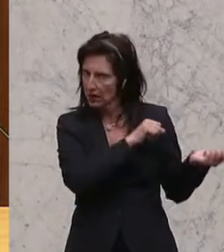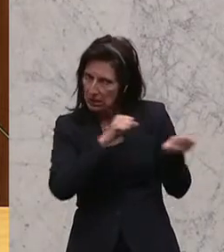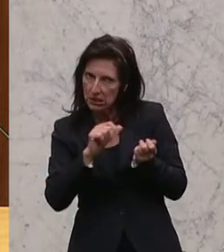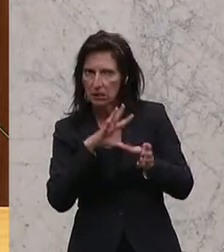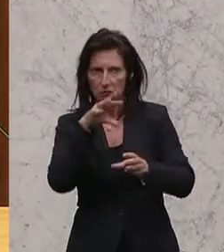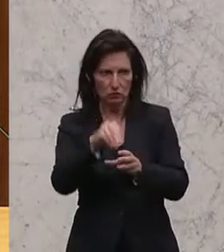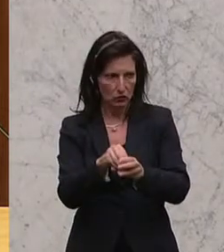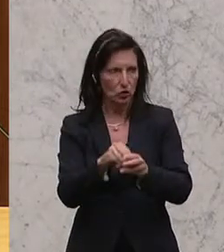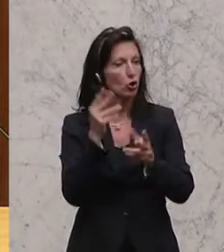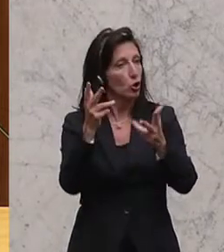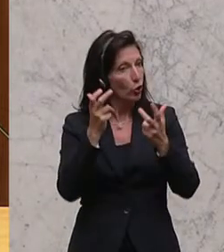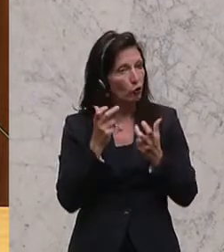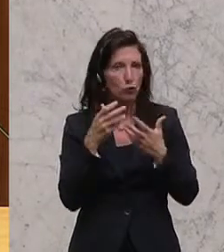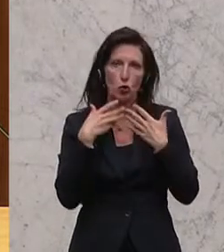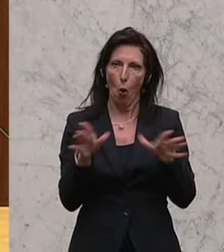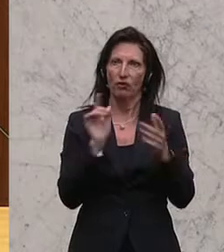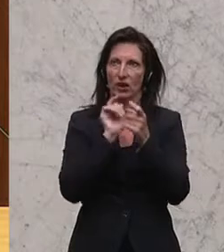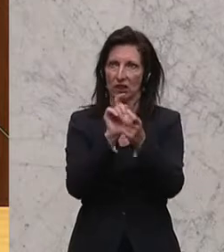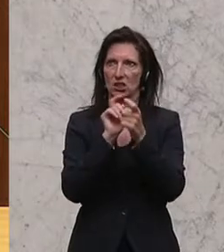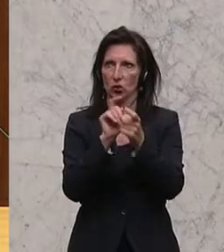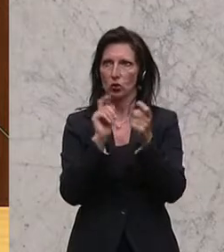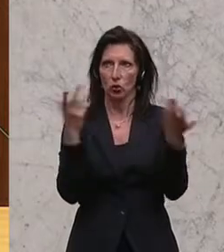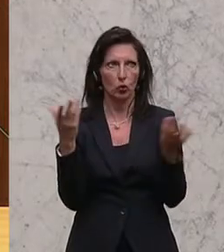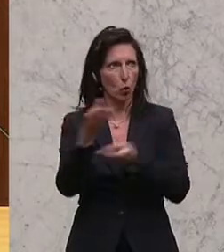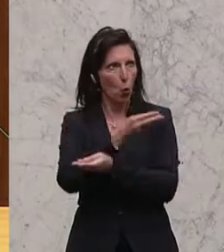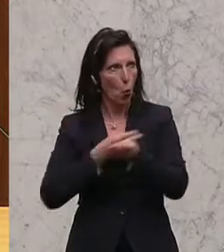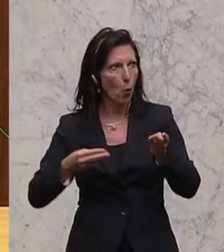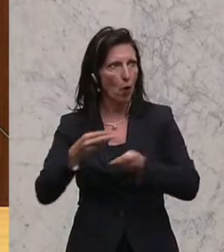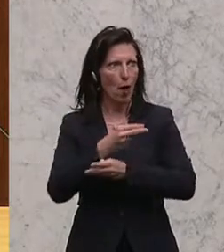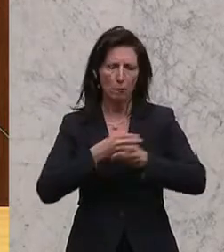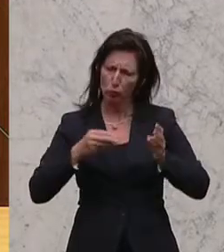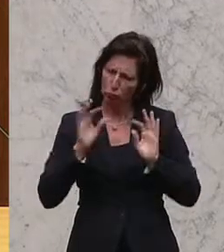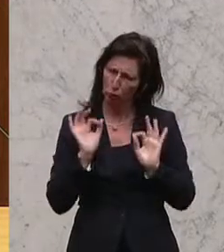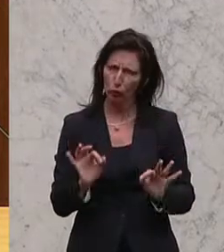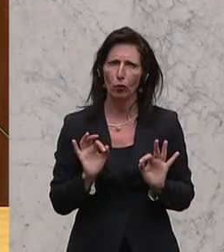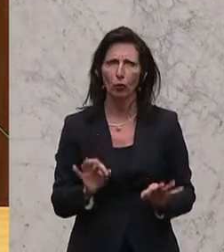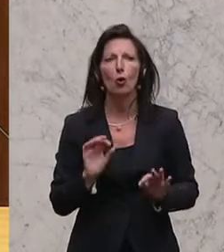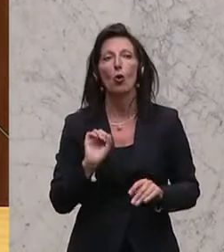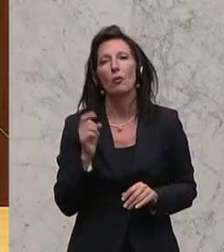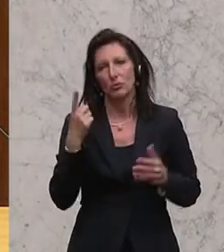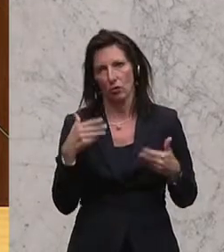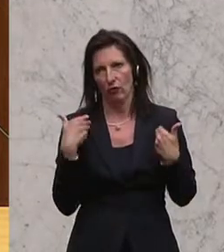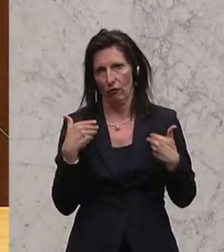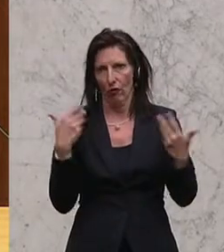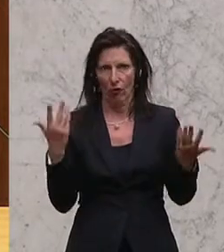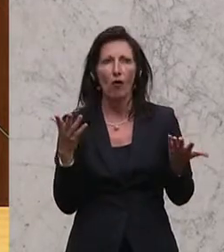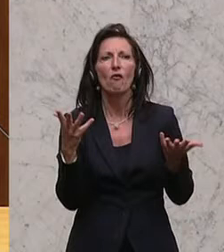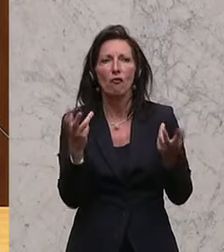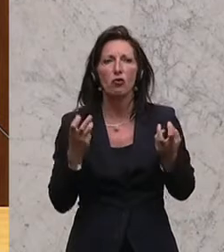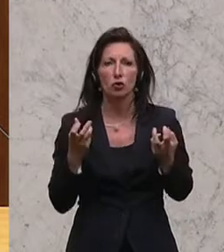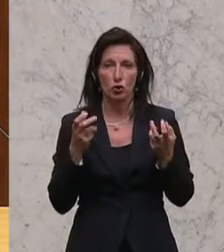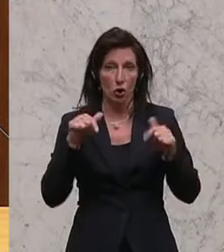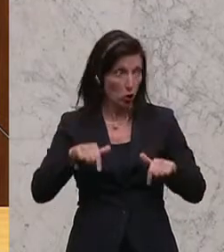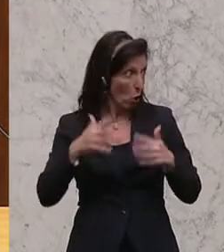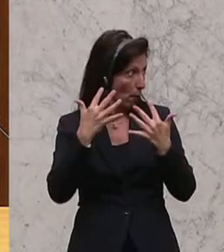mit ihr einen offenen Diskurs, eine vernünftige Umgangsart und ich wünsche mir vor allem, dass Sie uns als Parlamentarier